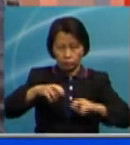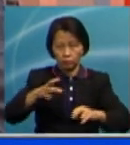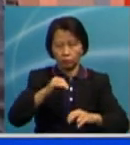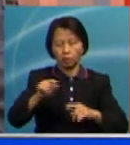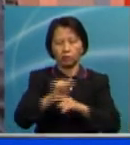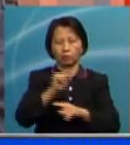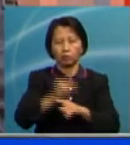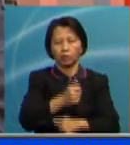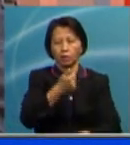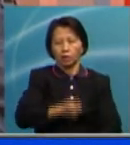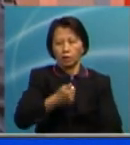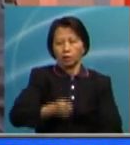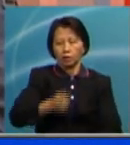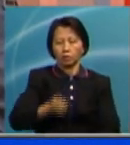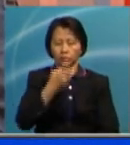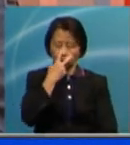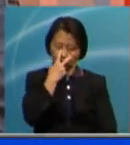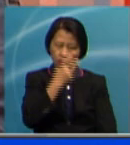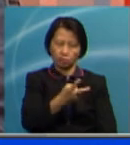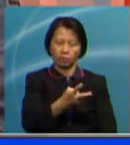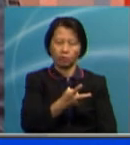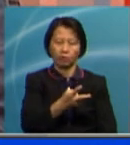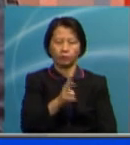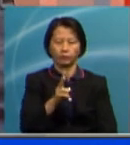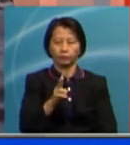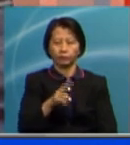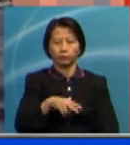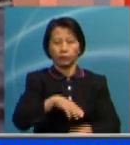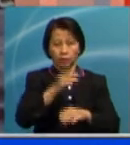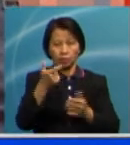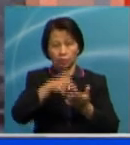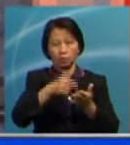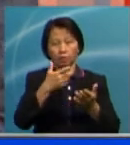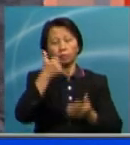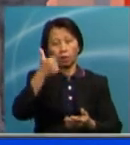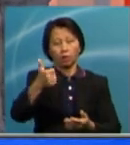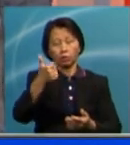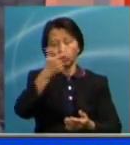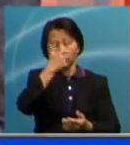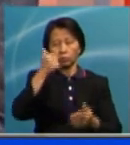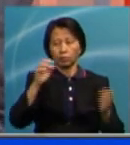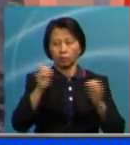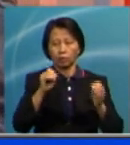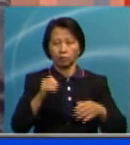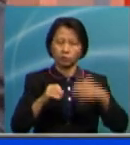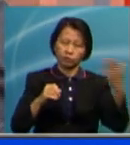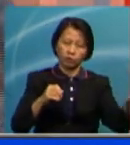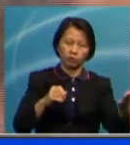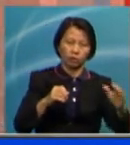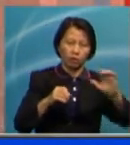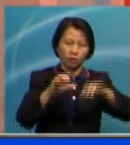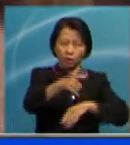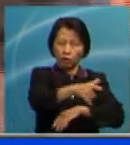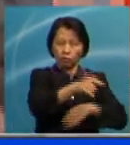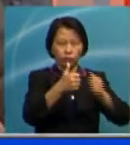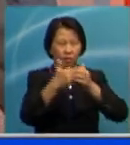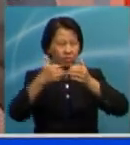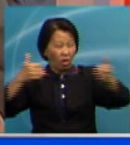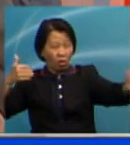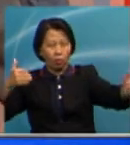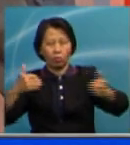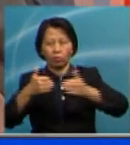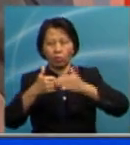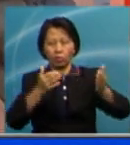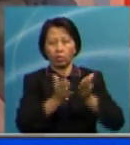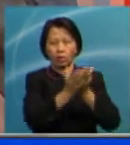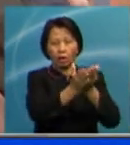penggunaan aset pun nampaknya a lagi bagus kerana tak adalah sana South China sea ada pasal jauh tu yang